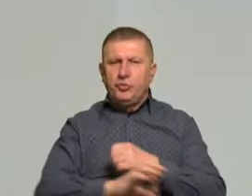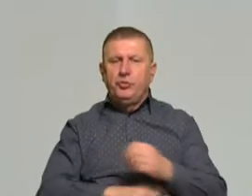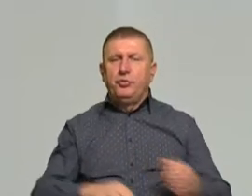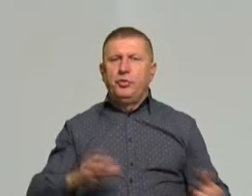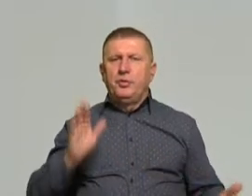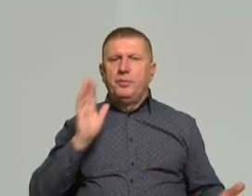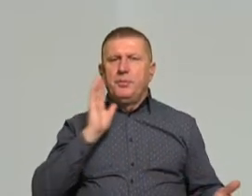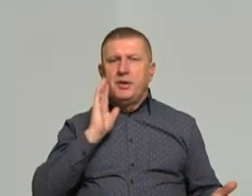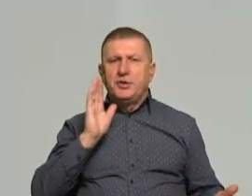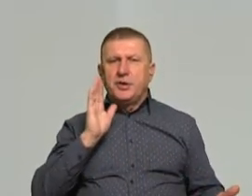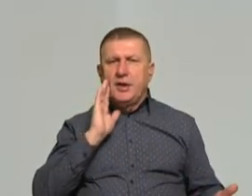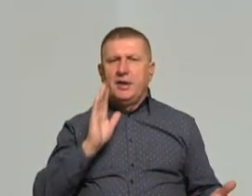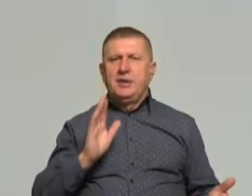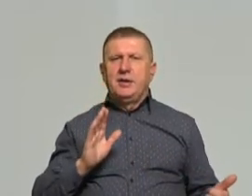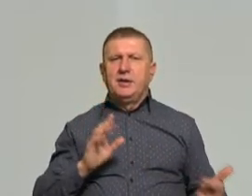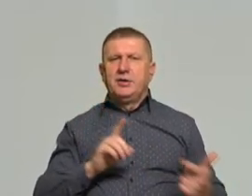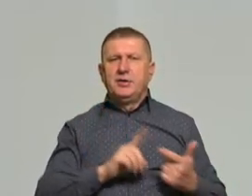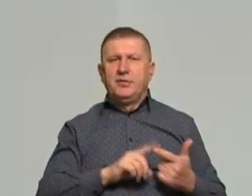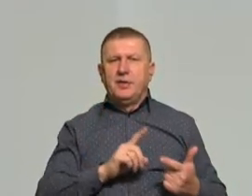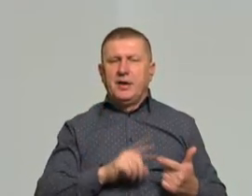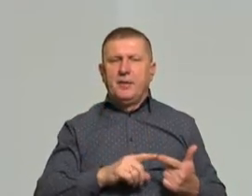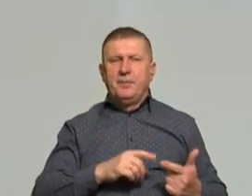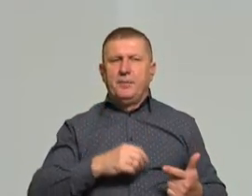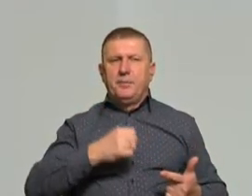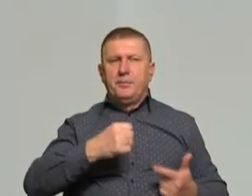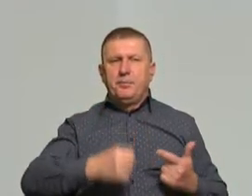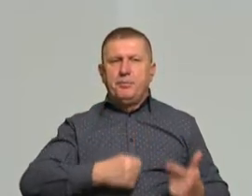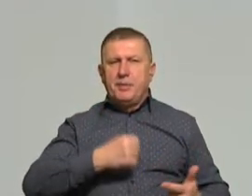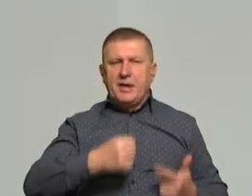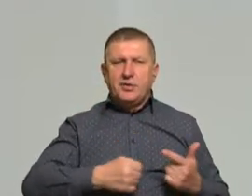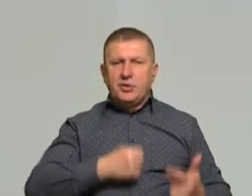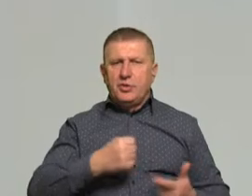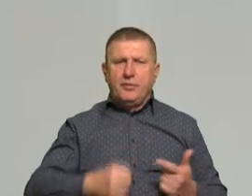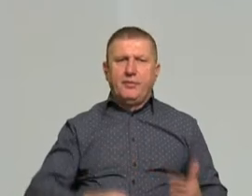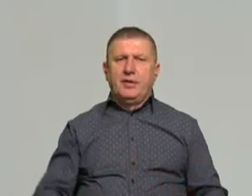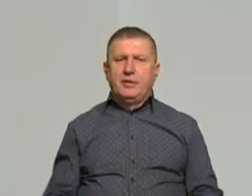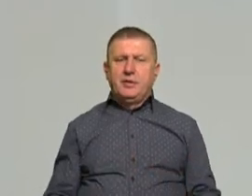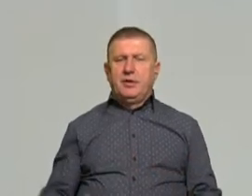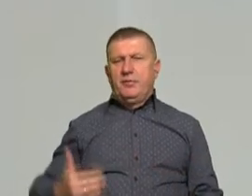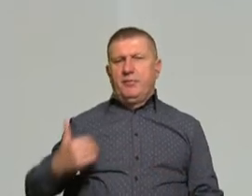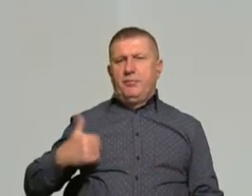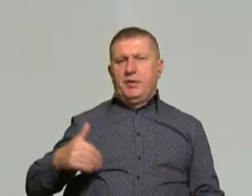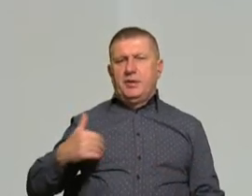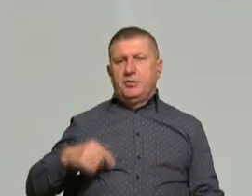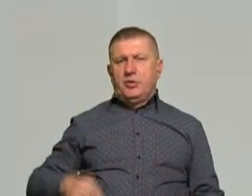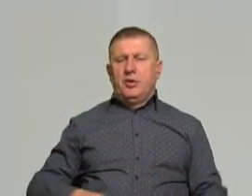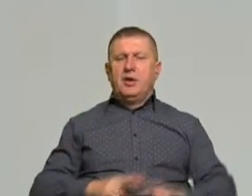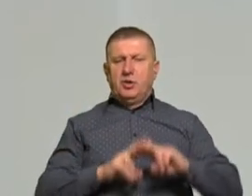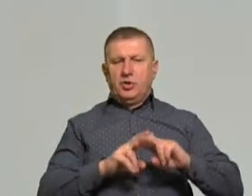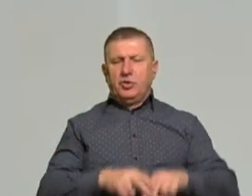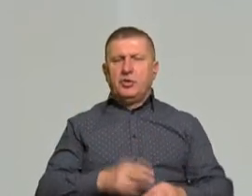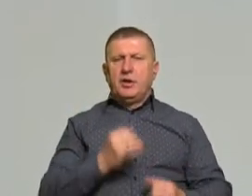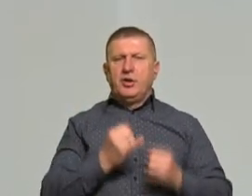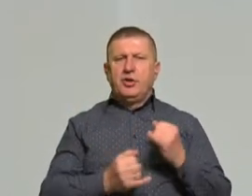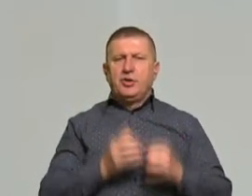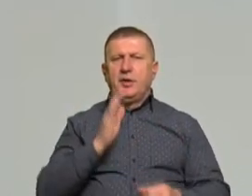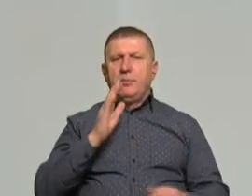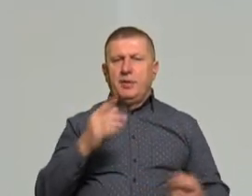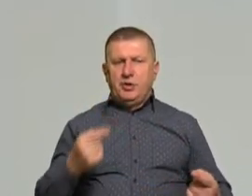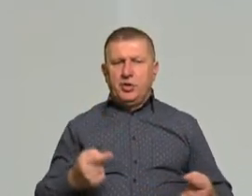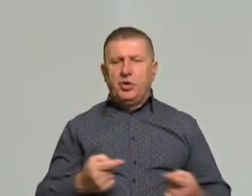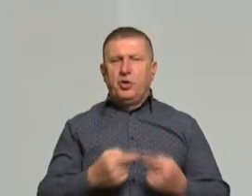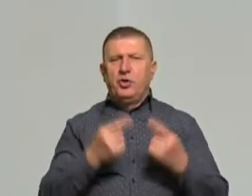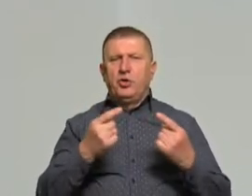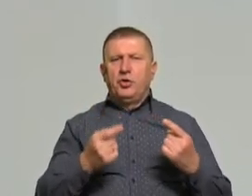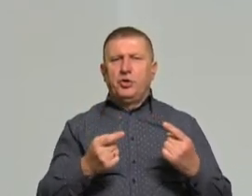w akademikach, niech mają potem gdzie mieszkać i pracować w Bielsku-Białej. Zostaną tutaj, jeżeli będzie również odpowiednia, o czym